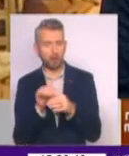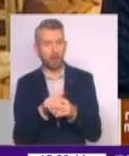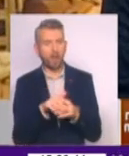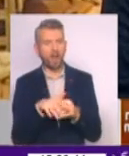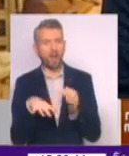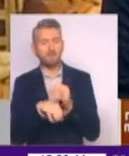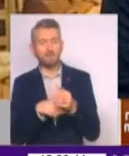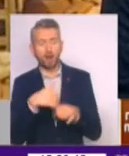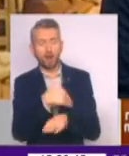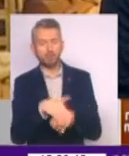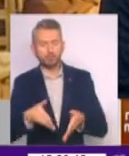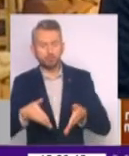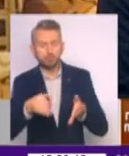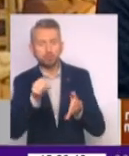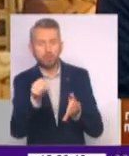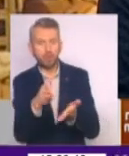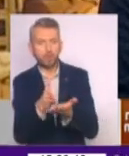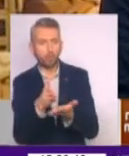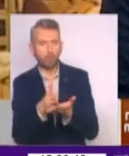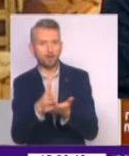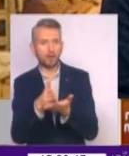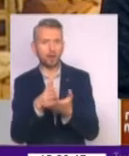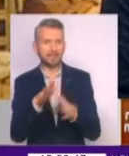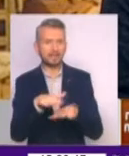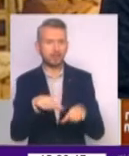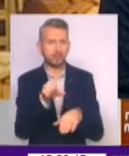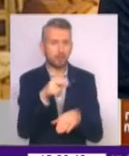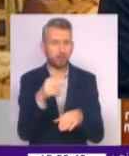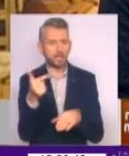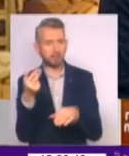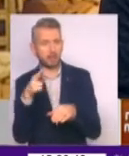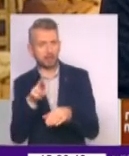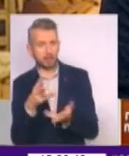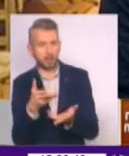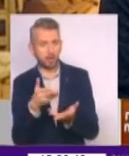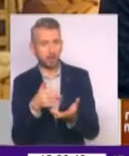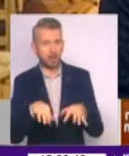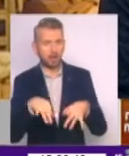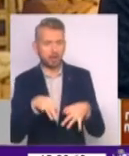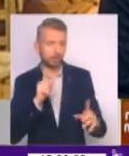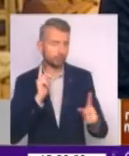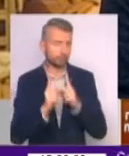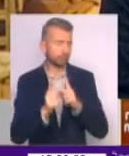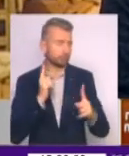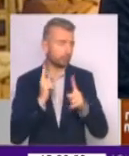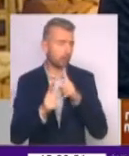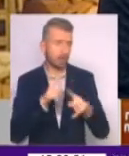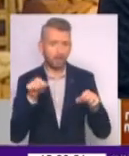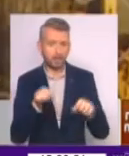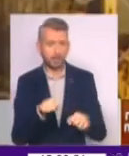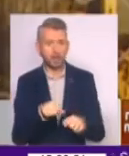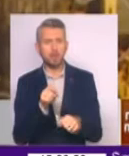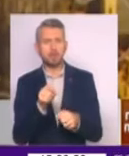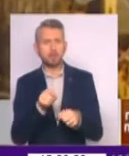школа, гімназія АПІ. Тобто рух насичений, крім того, постійно рухаються діти. Там встановлено один